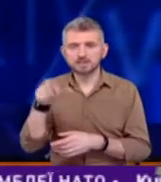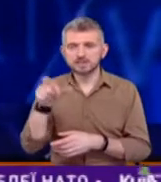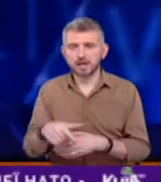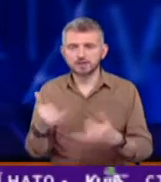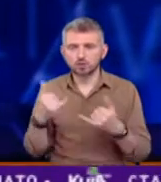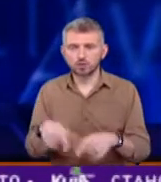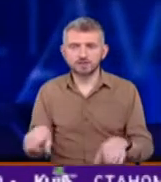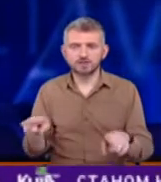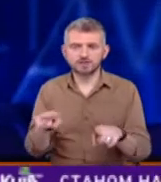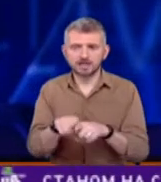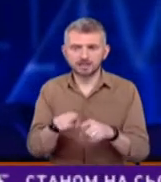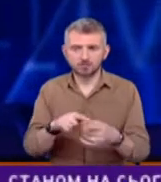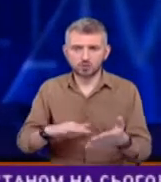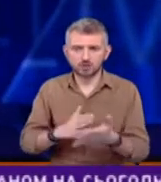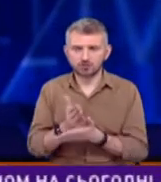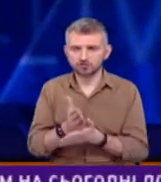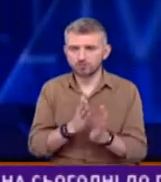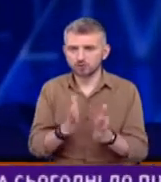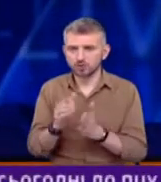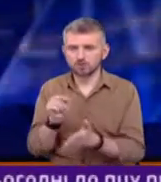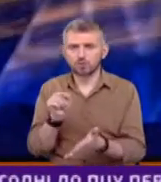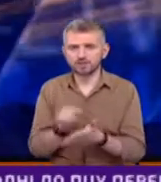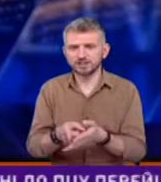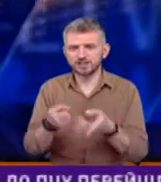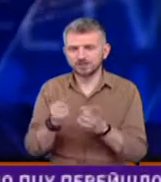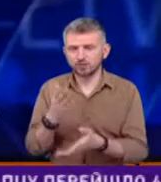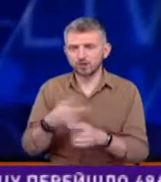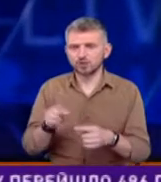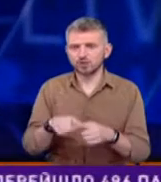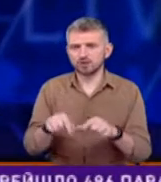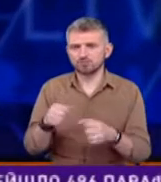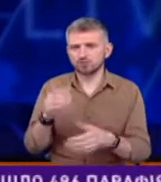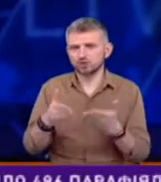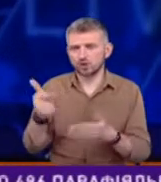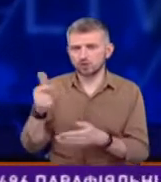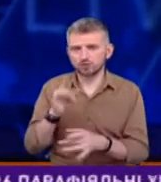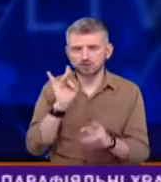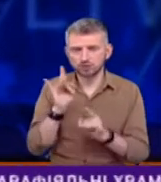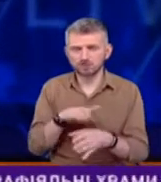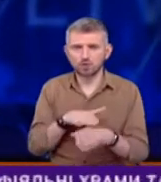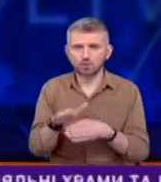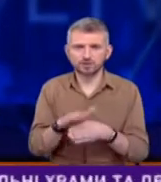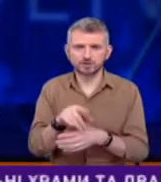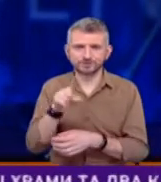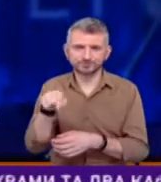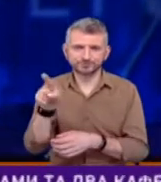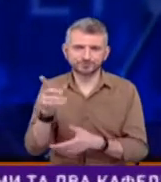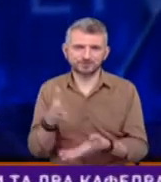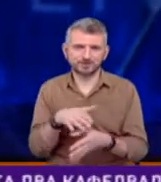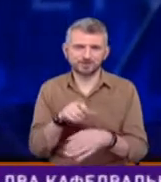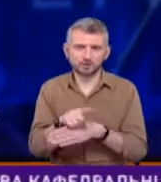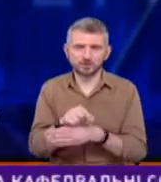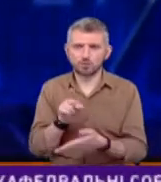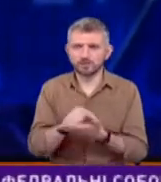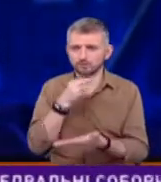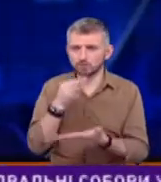сьогодні в такій політичній моделі, він повинен дійсно, якщо це може грубо навіть звучить, виконувати церемоніальну функцію. Він повинен дійсно відповідати